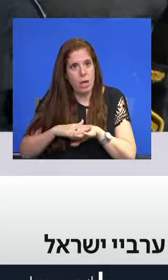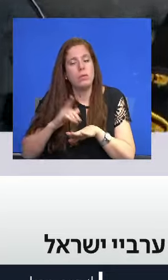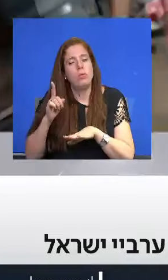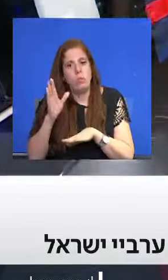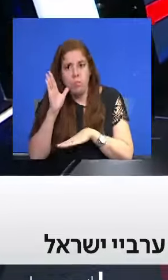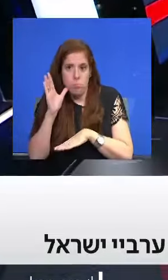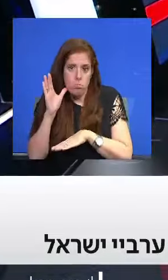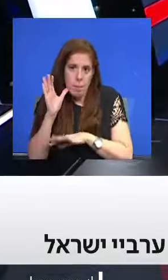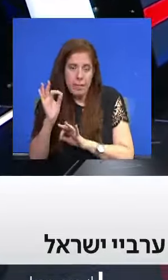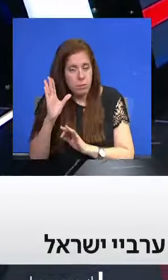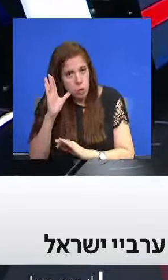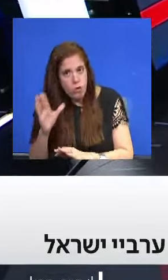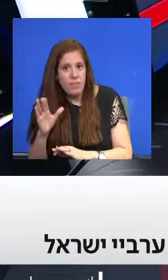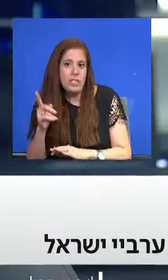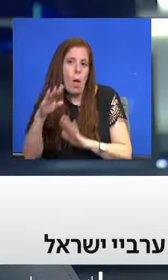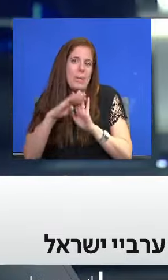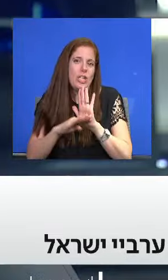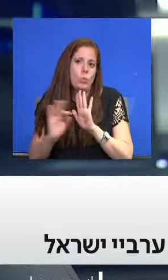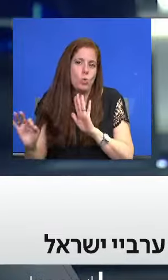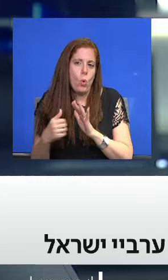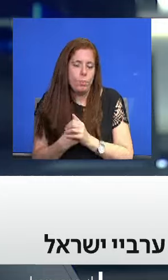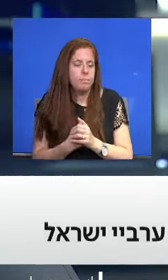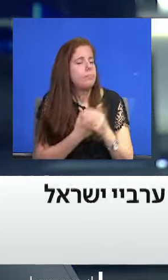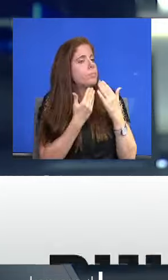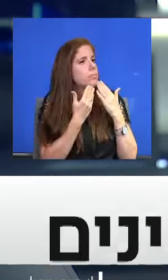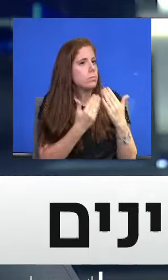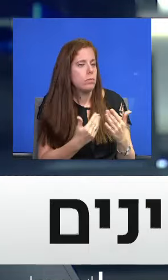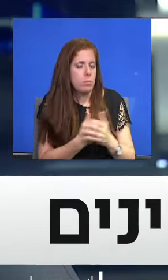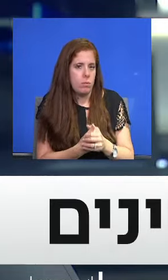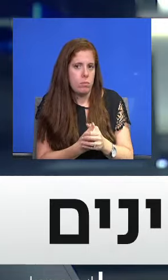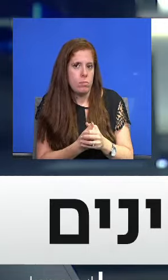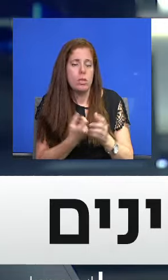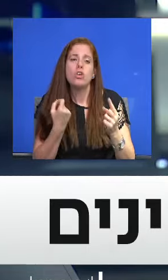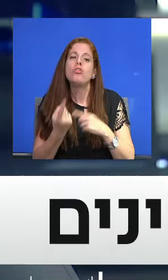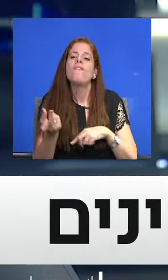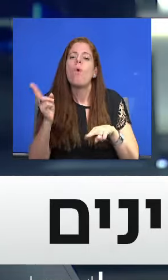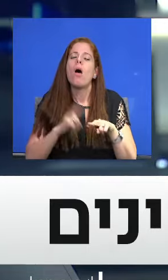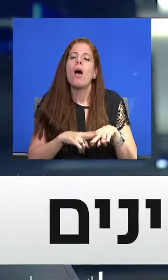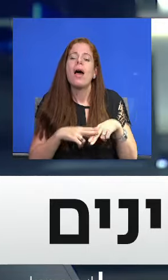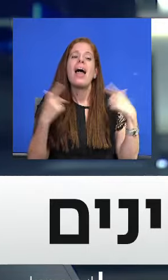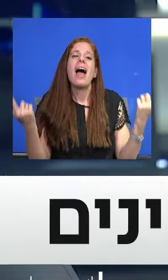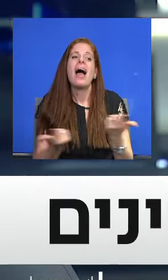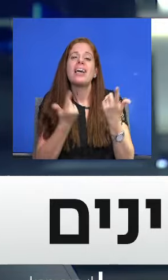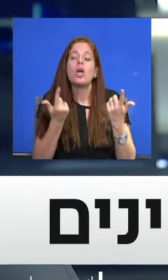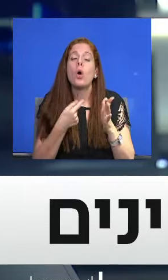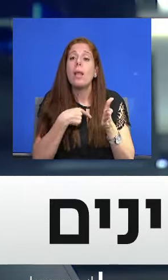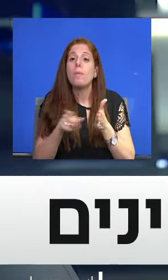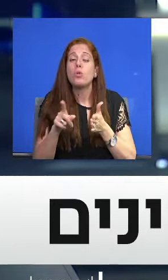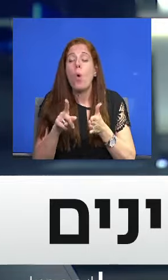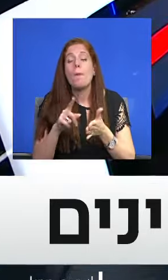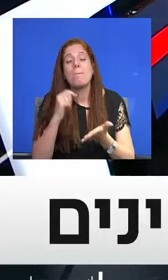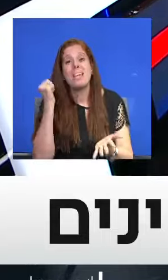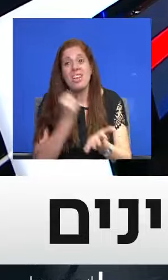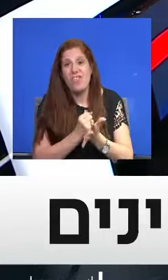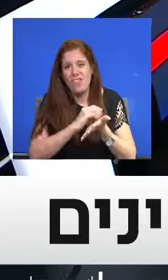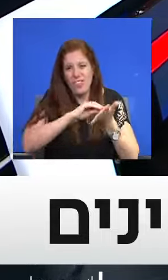שלו. תודה רבה, משה. שבוע אחרי חגיגות הפטור מויזה, גילי כהן, כתבתנו מדינית, את מספרת